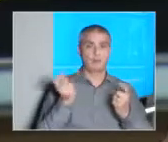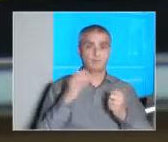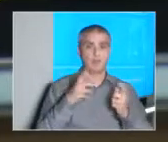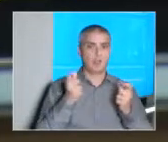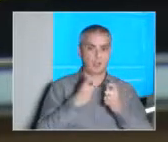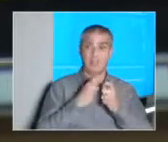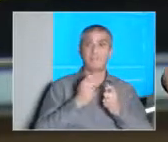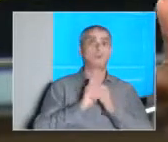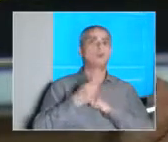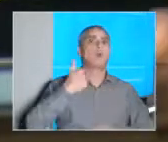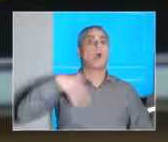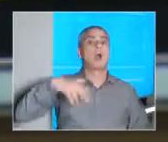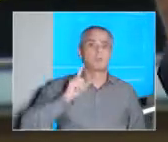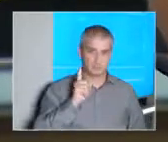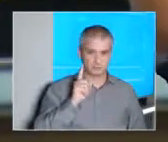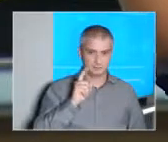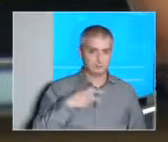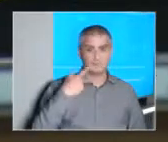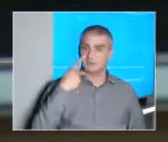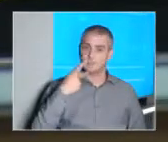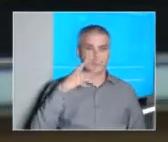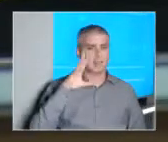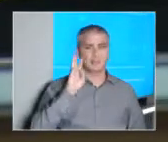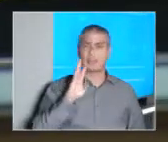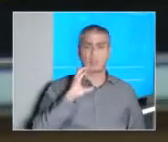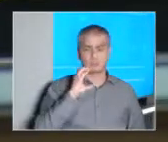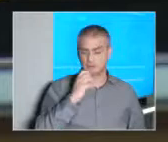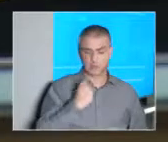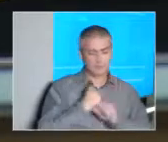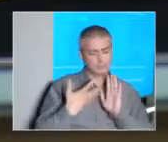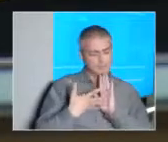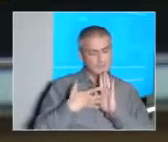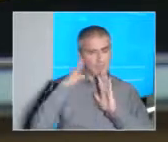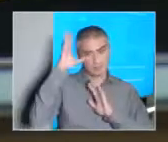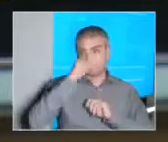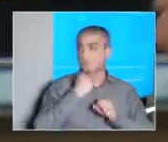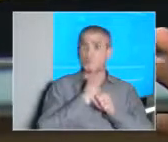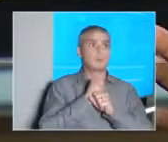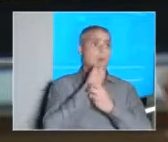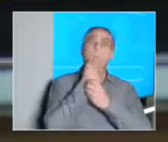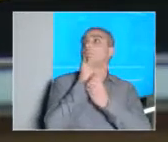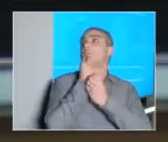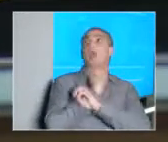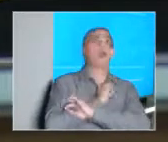חברה ששילמו לה הרבה מאוד כסף, PwC, עשתה עבודה שמבחינה מתודולוגית הייתה עבודה